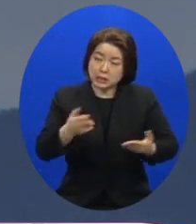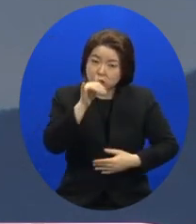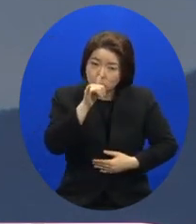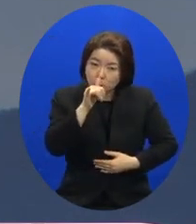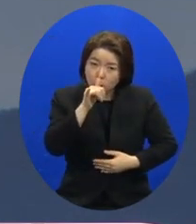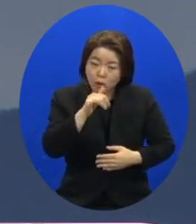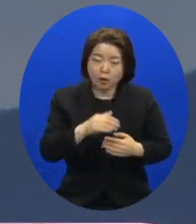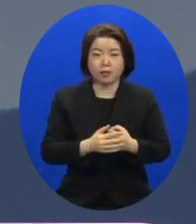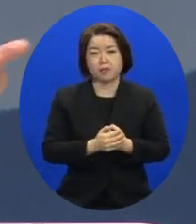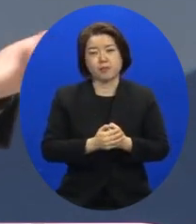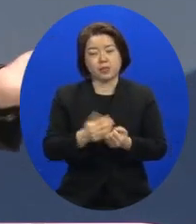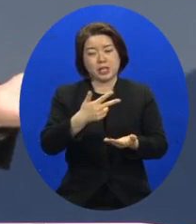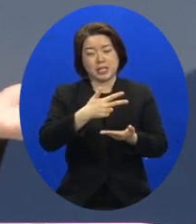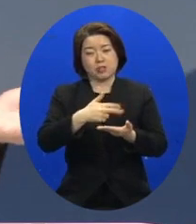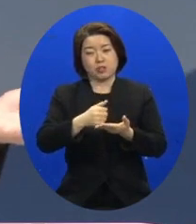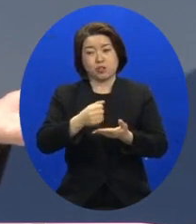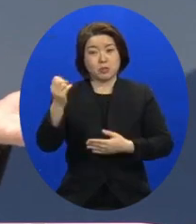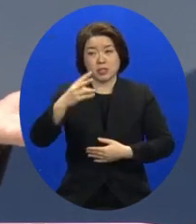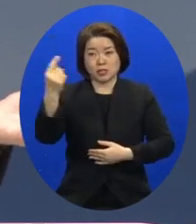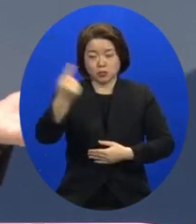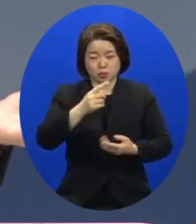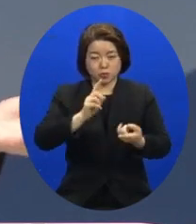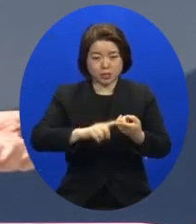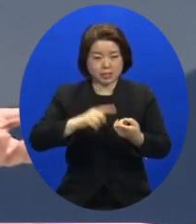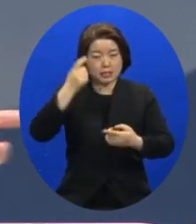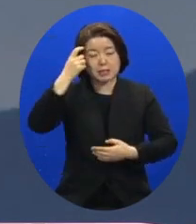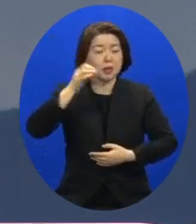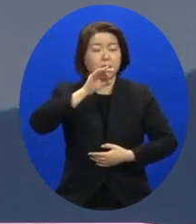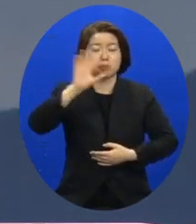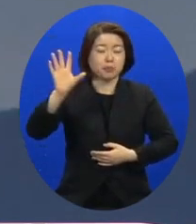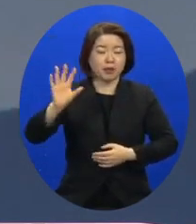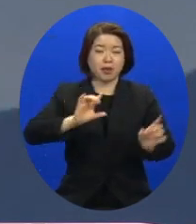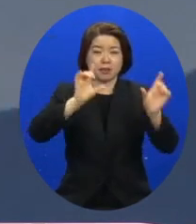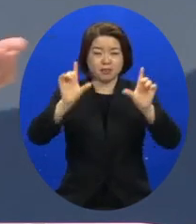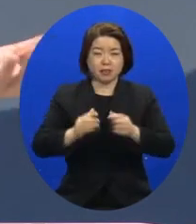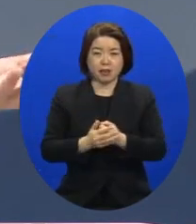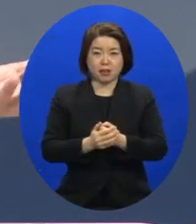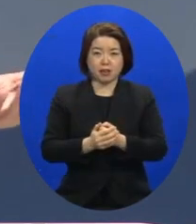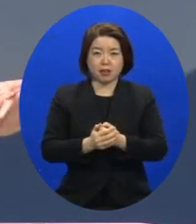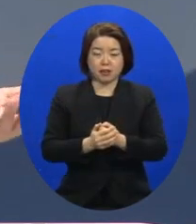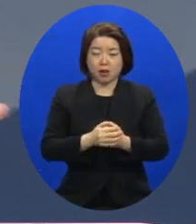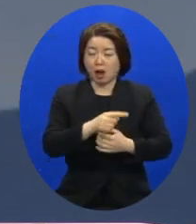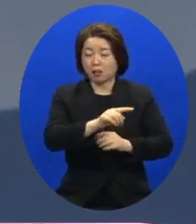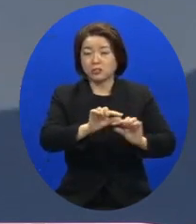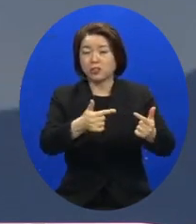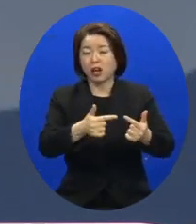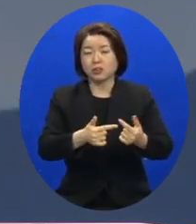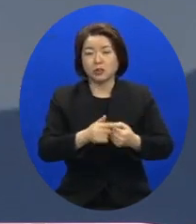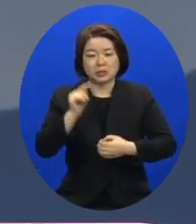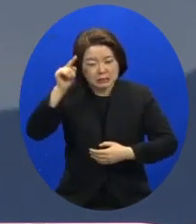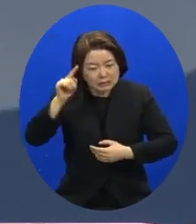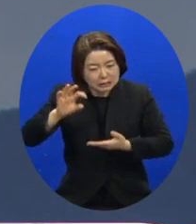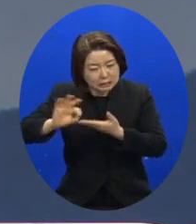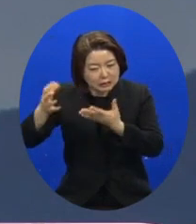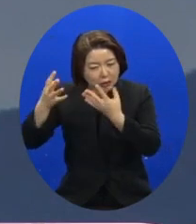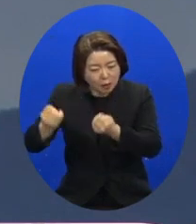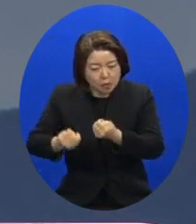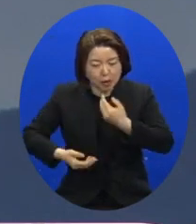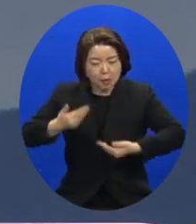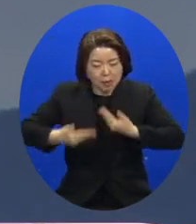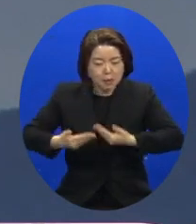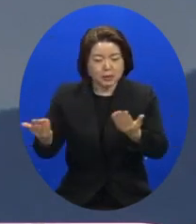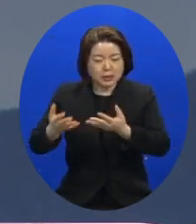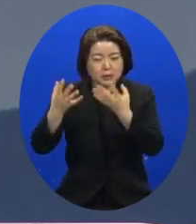그러니까 주님의 재림에 대해서는 생각 없이 사는 겁니다. 그렇지 않아도 바쁘고 신경 쓸 일이 많은데 무슨 주님의 재림까지 신경